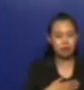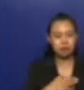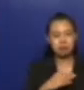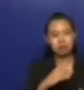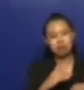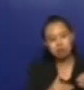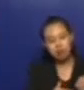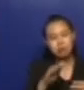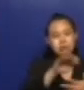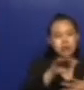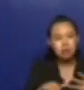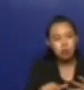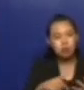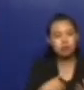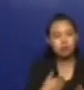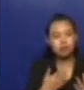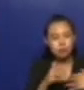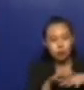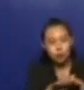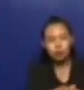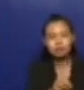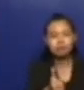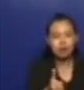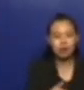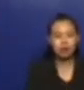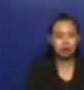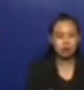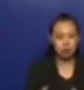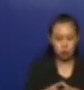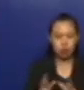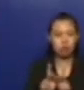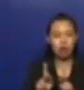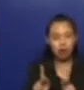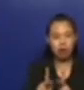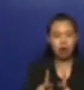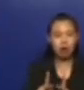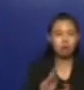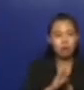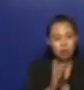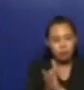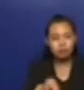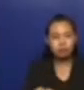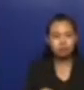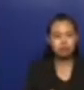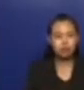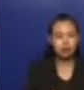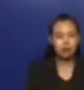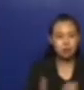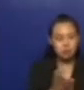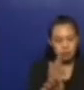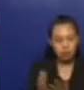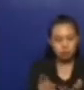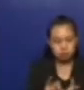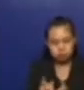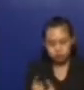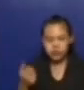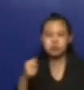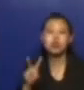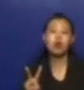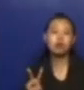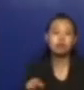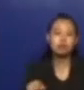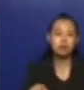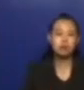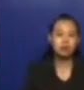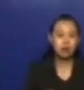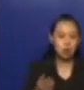านผมไม่ใช่คนเกเรนี่เพิ่งแต่งตั้งกรรมการปฏิรูปจะปฏิรูป12ด้านของประเทศไทยอ้างก่อน